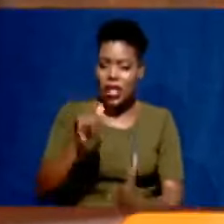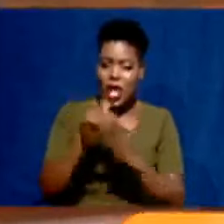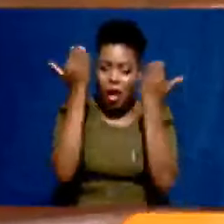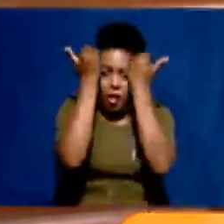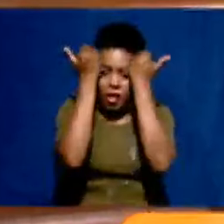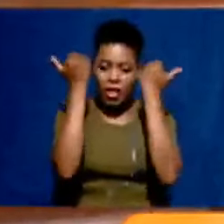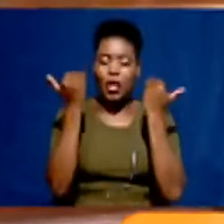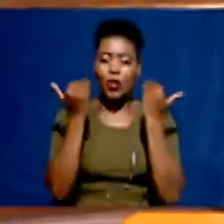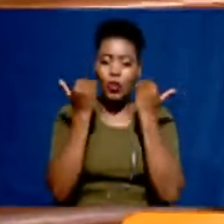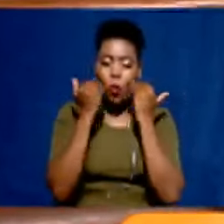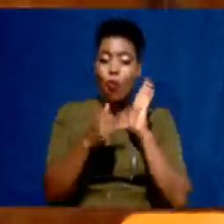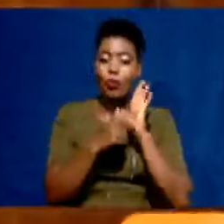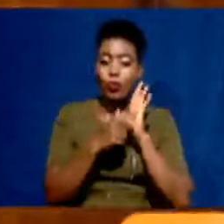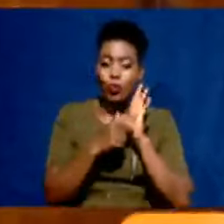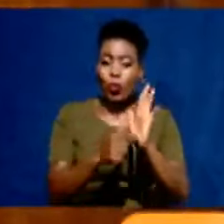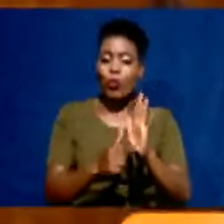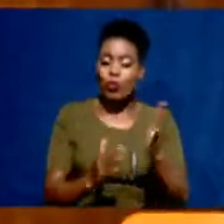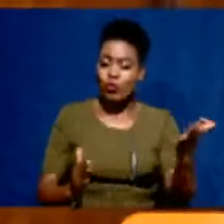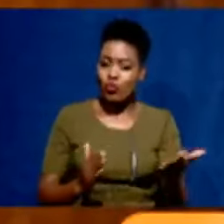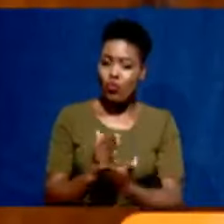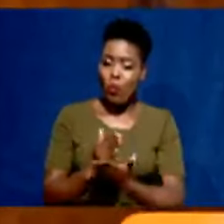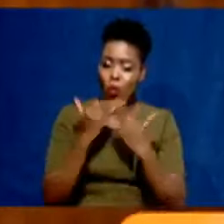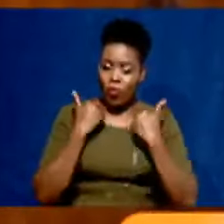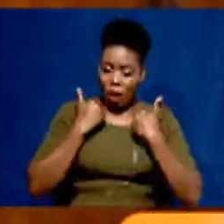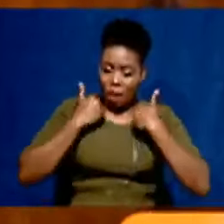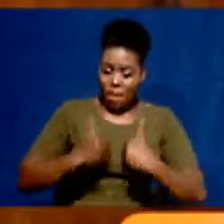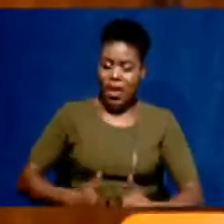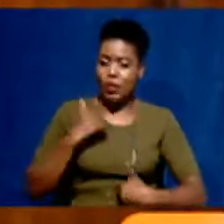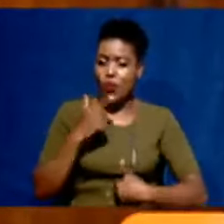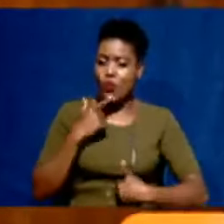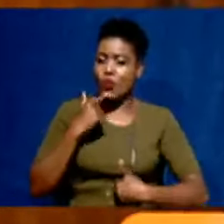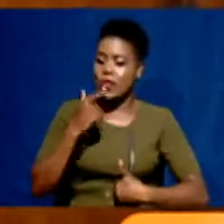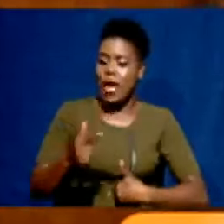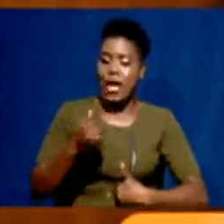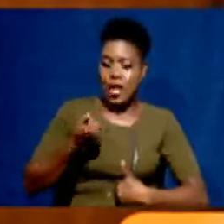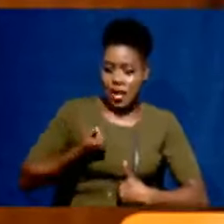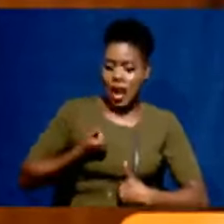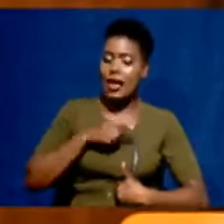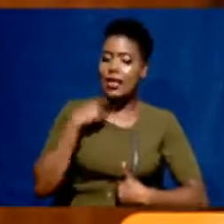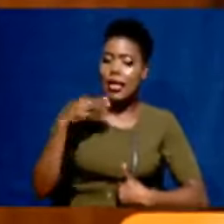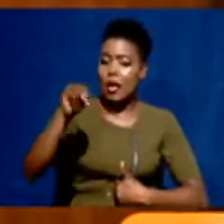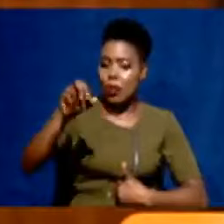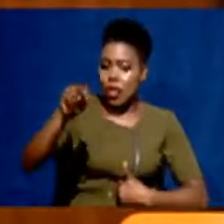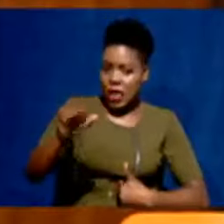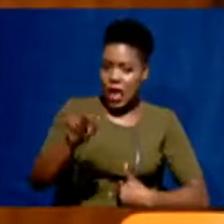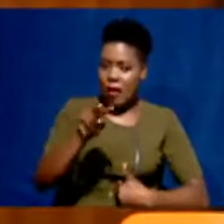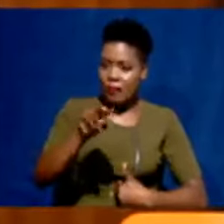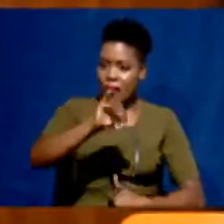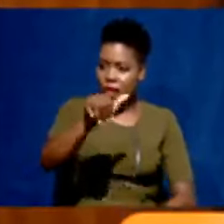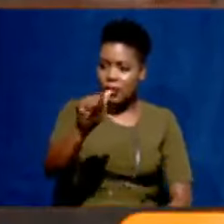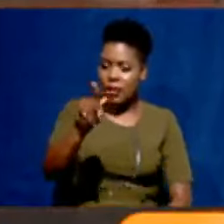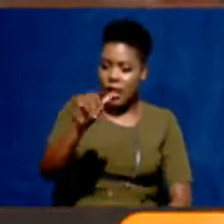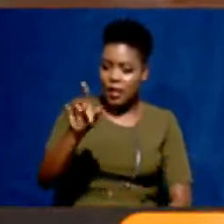mahakama ilithibitisha kwamba aliyekuwa mshtakiwa wa mauaji ya Monica Nyawera Kimani, Jackie Wanjiru